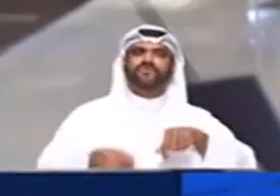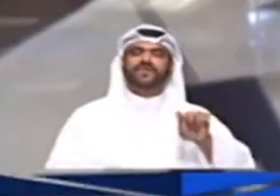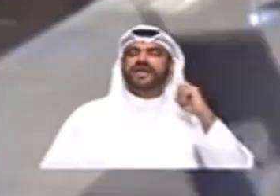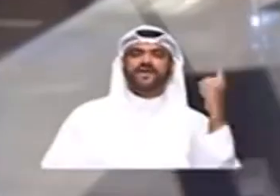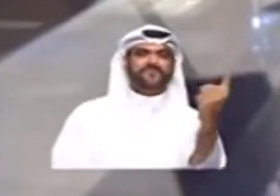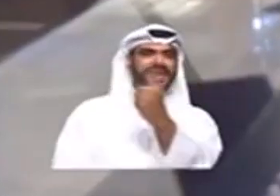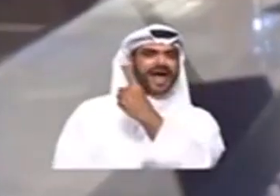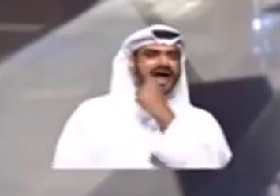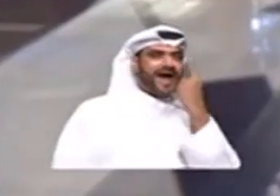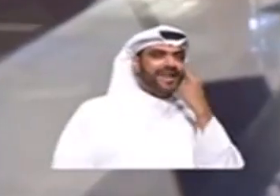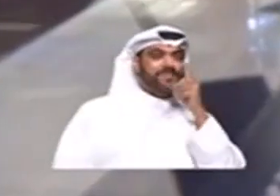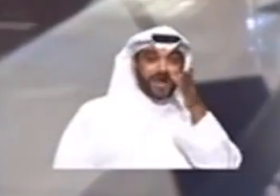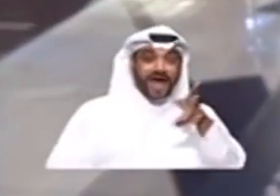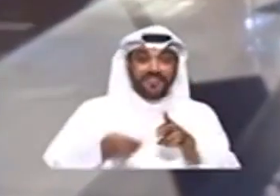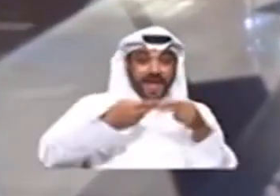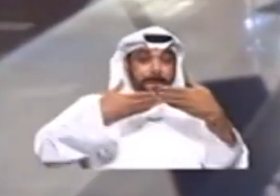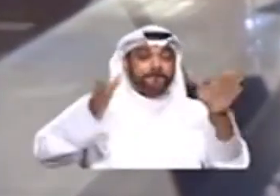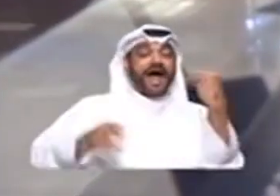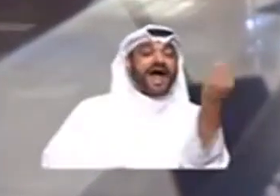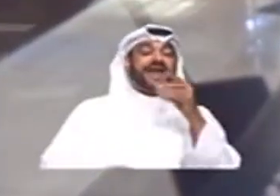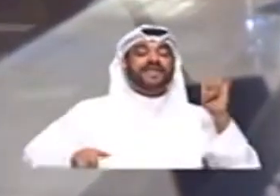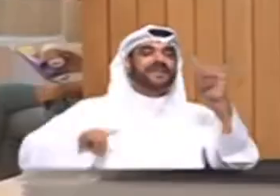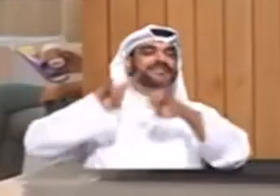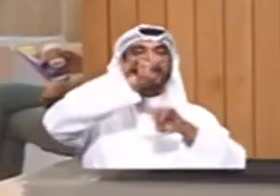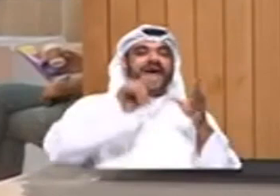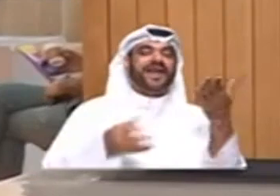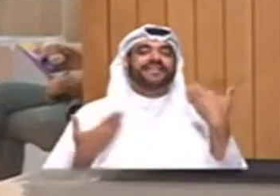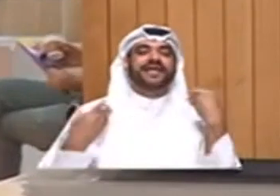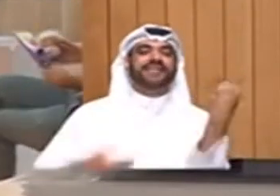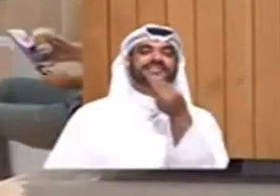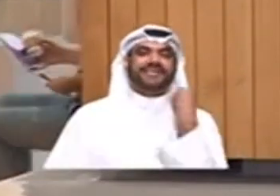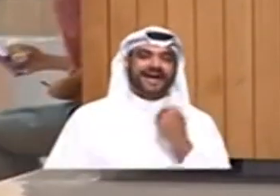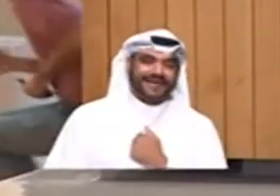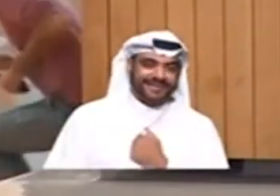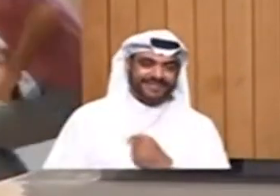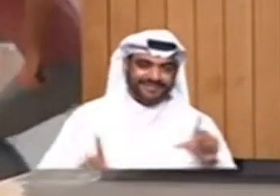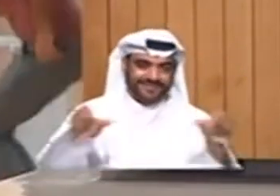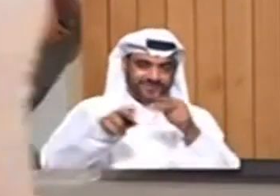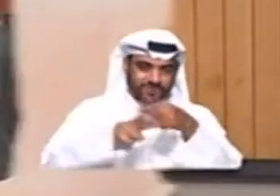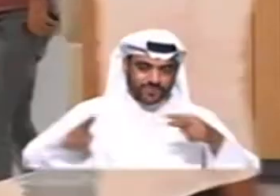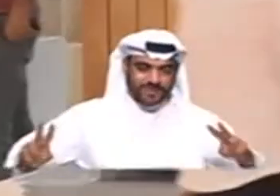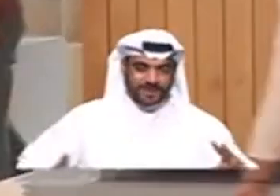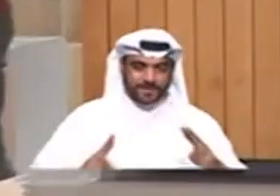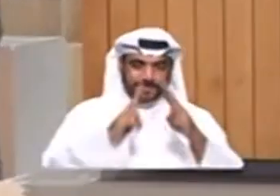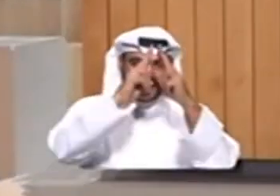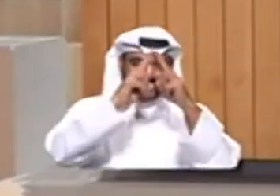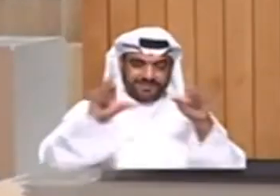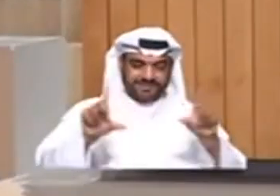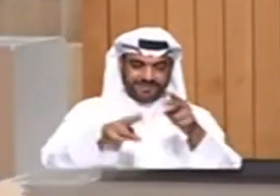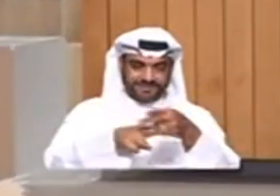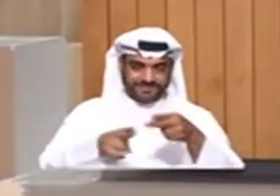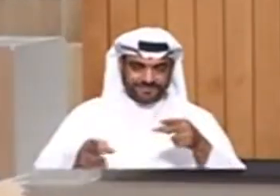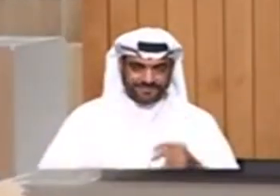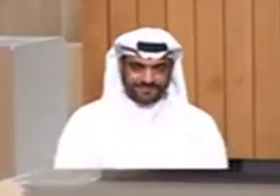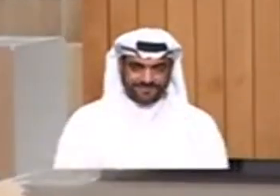العالم الأوروبية والأسيوية. كانت معكم فرح الهاشم، تلفزيون دولة الكويت، بورت فرساي، باريس.